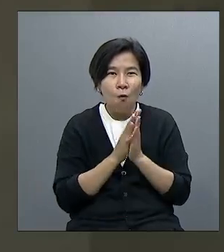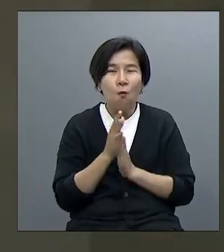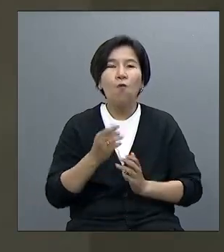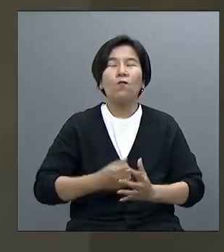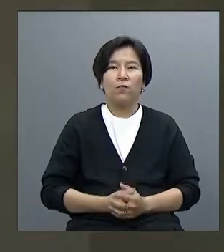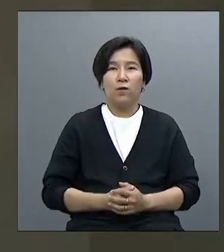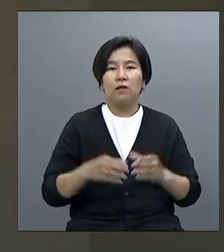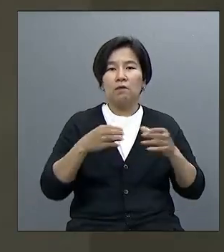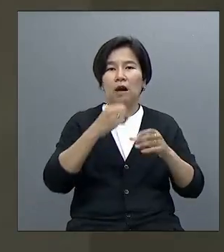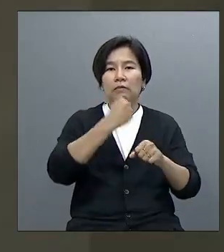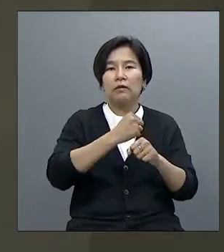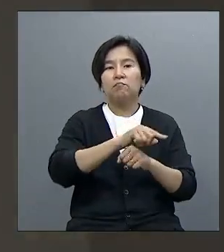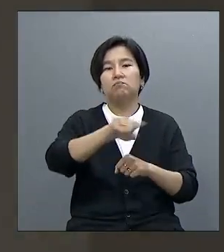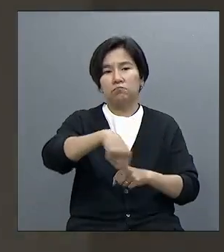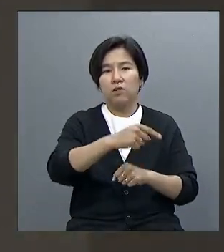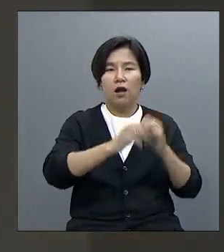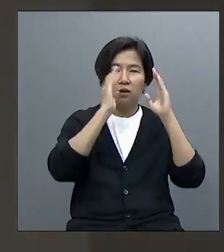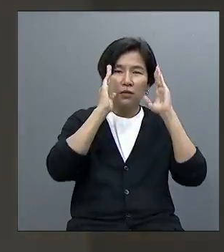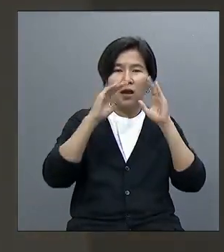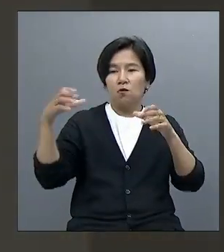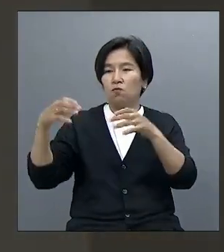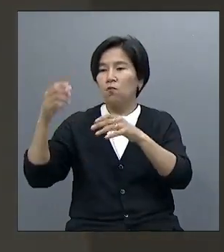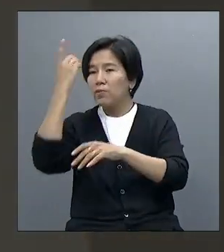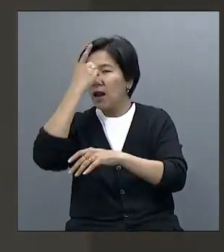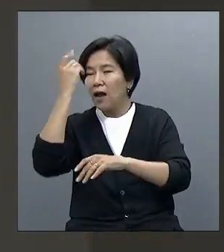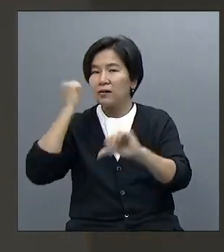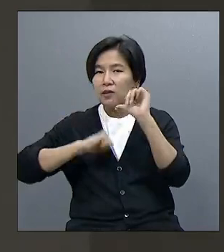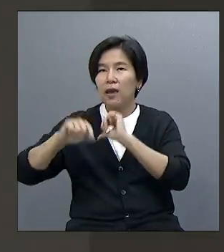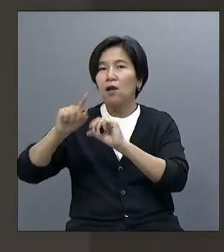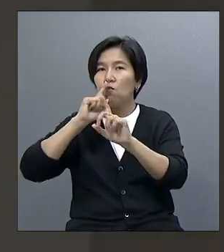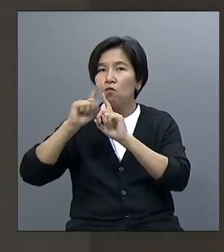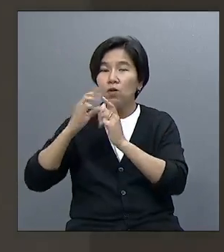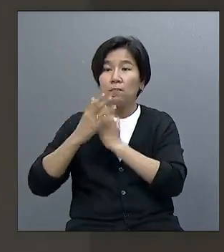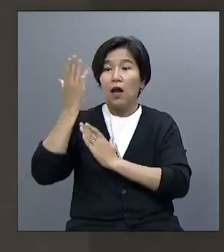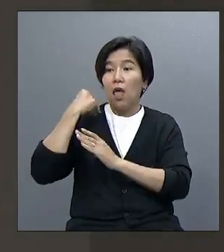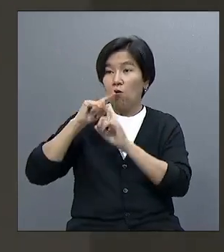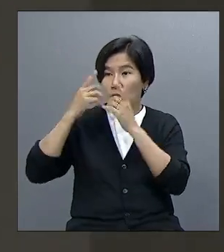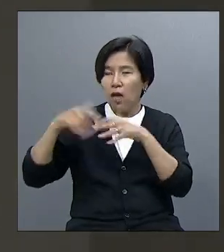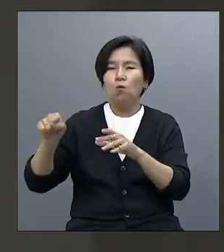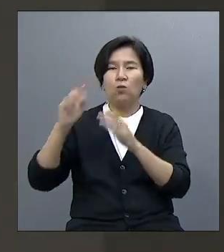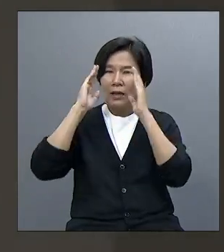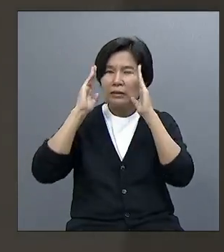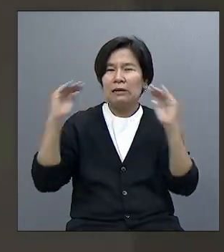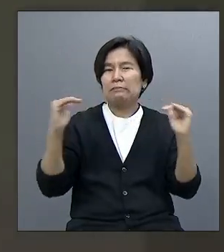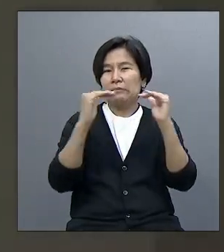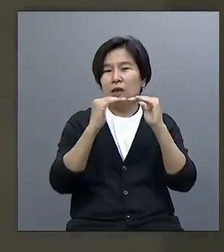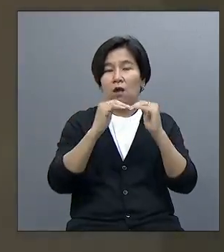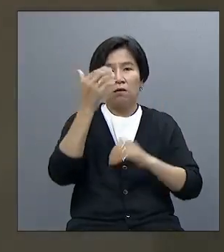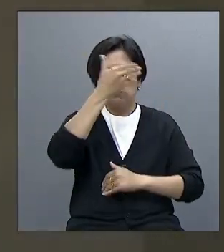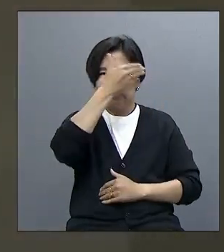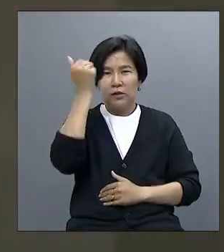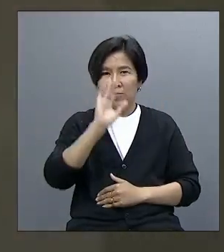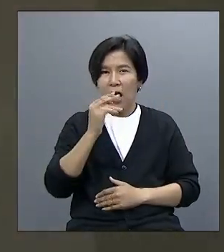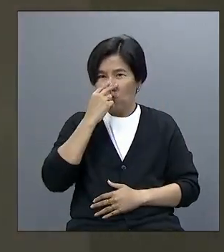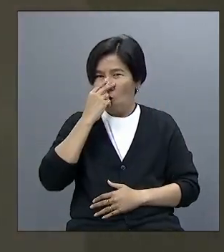ทีมงานเนี่ยตั้งใจโดยเฉพาะทีมนักแสดงที่เราได้คุยกันเมื่อสัปดาห์ที่แล้วก็ตั้งใจเหมือนกันดังนั้นคุณผู้ชมครับไม่ควรพลาดนะครับกับละครบุษบา